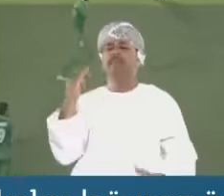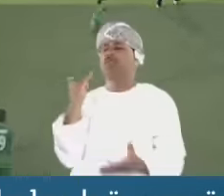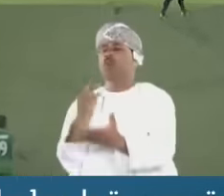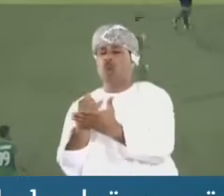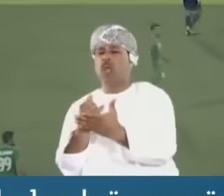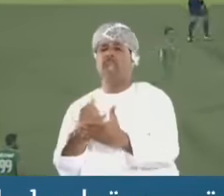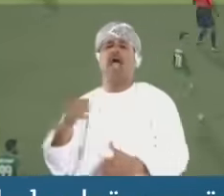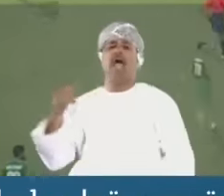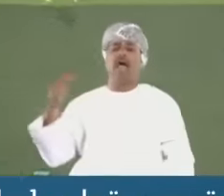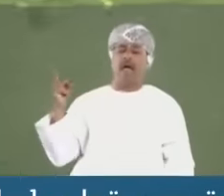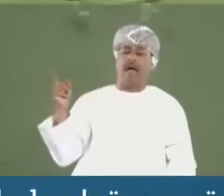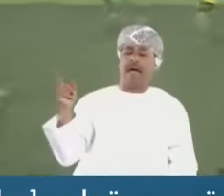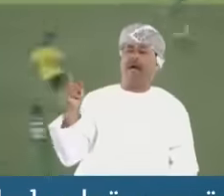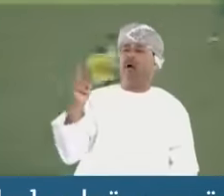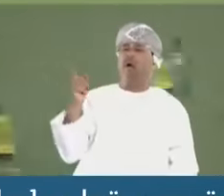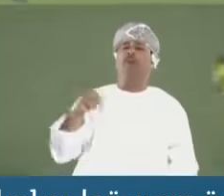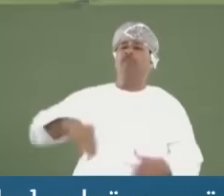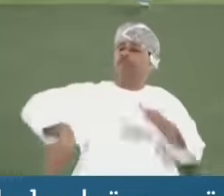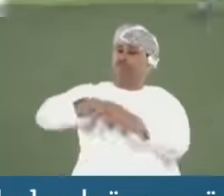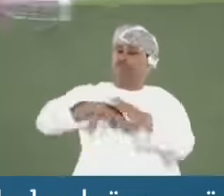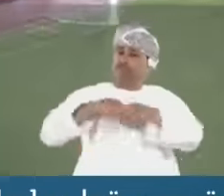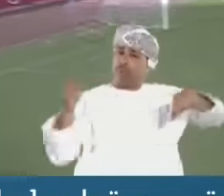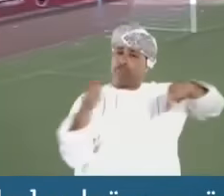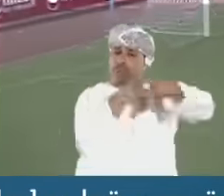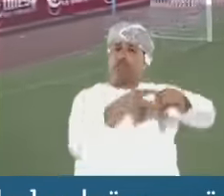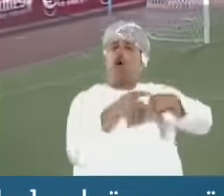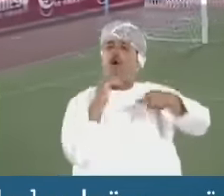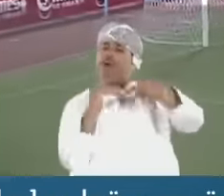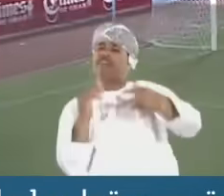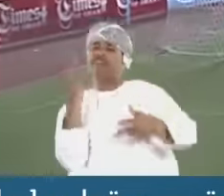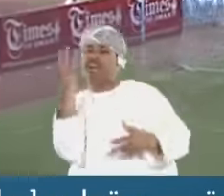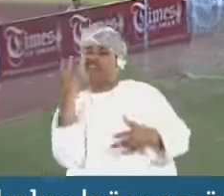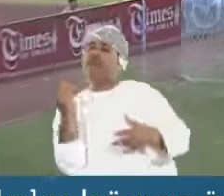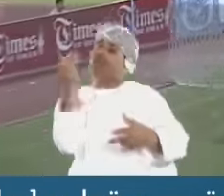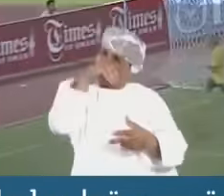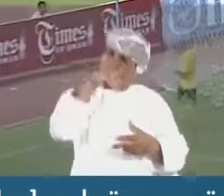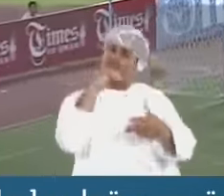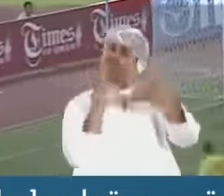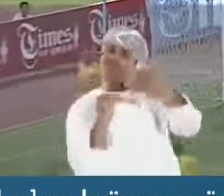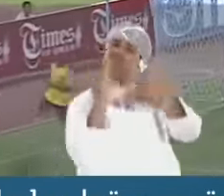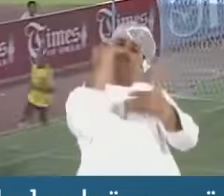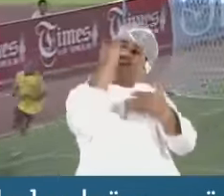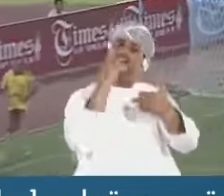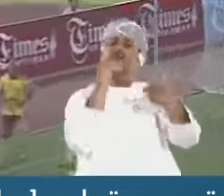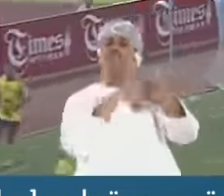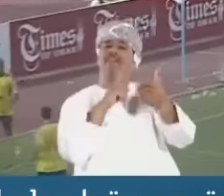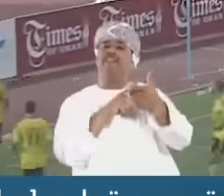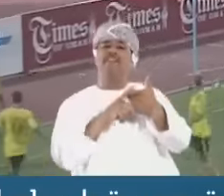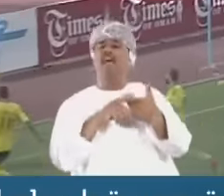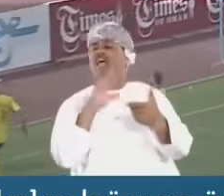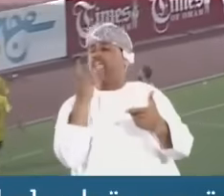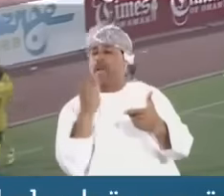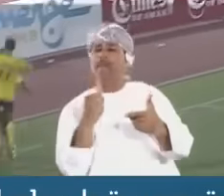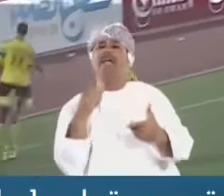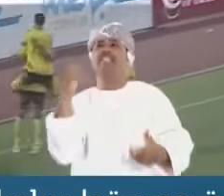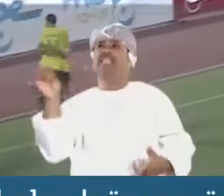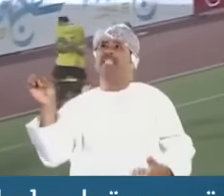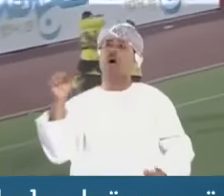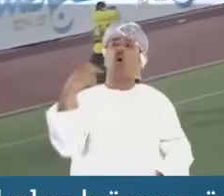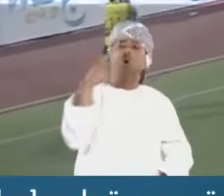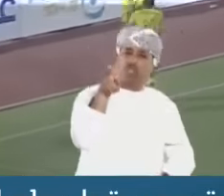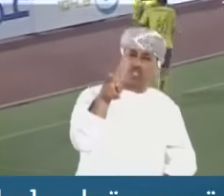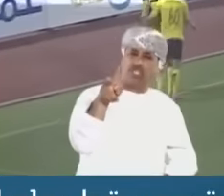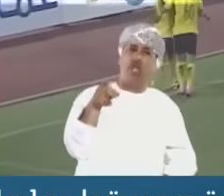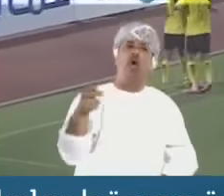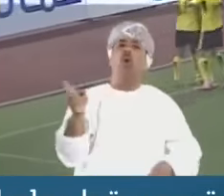العبد النوفلي، وكان كفيلا أن يمنح السويق نقاط المباراة الثلاث ليرفع النادي الأصفر رصيده للنقطة